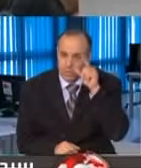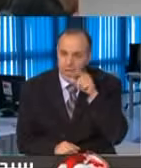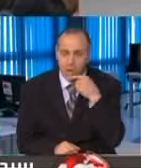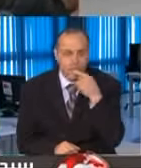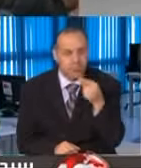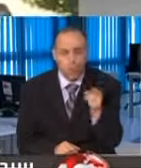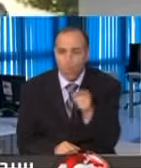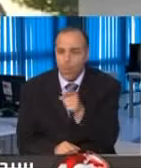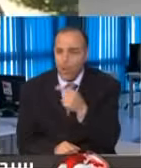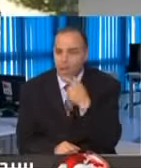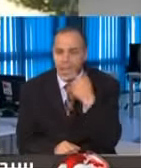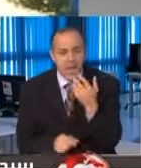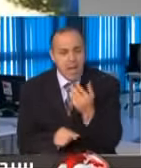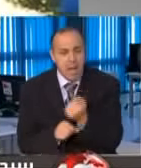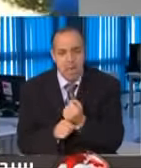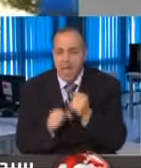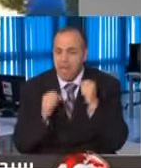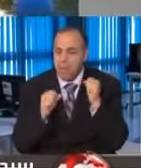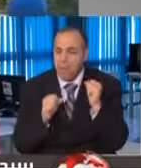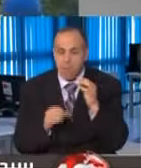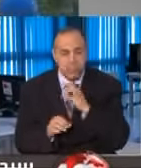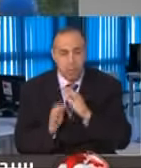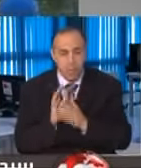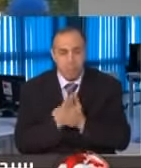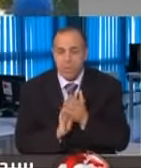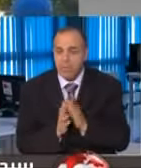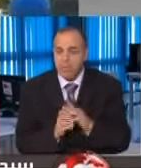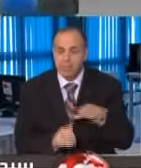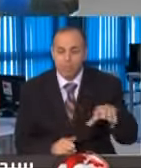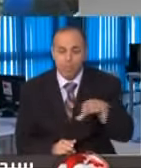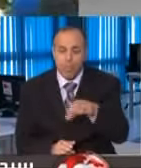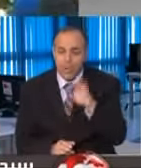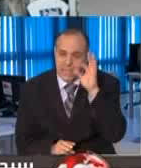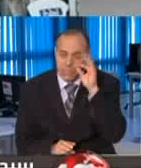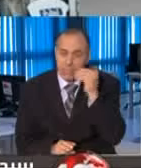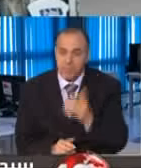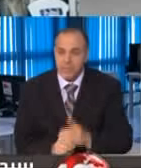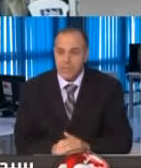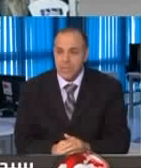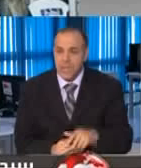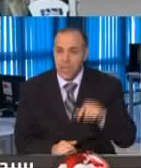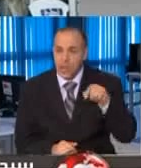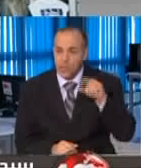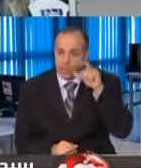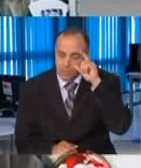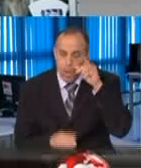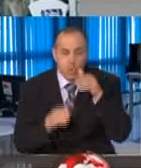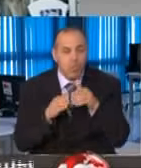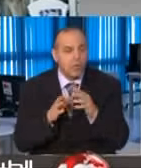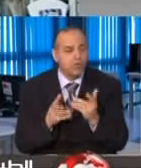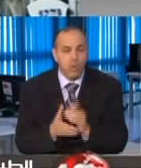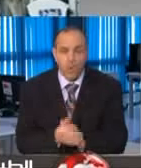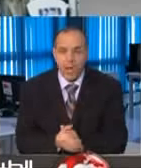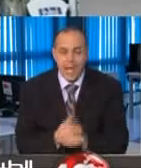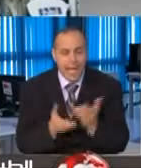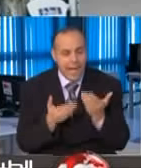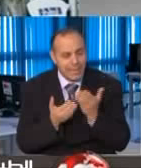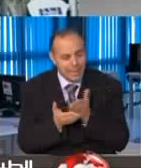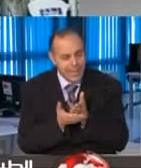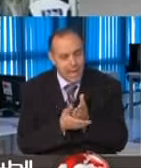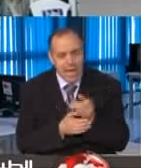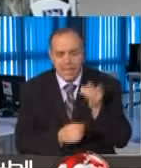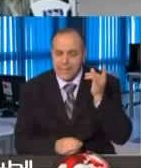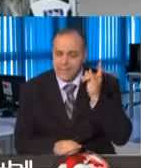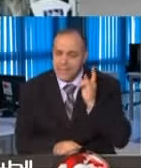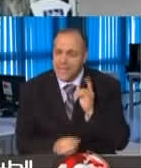امتعاضهم من عدم تحقيق أهداف الثورة وخاصة في منطقة سيدي بوزيد. اليوم سيدي بوزيد ما تطلبه هو أعطيني حقي في